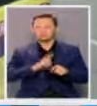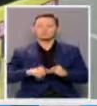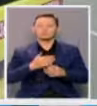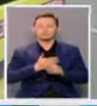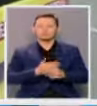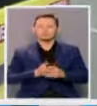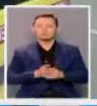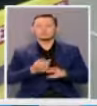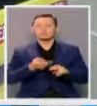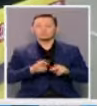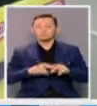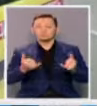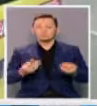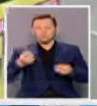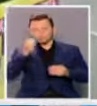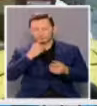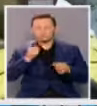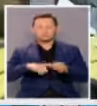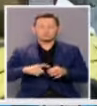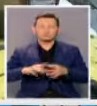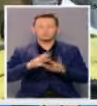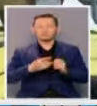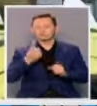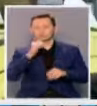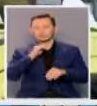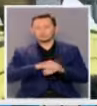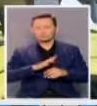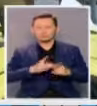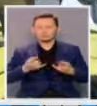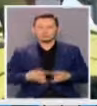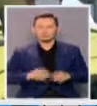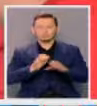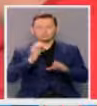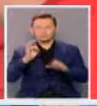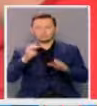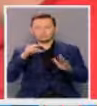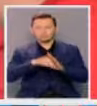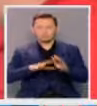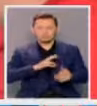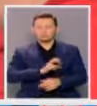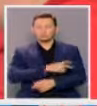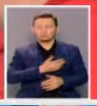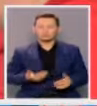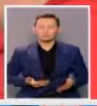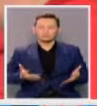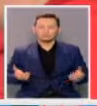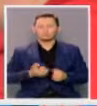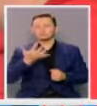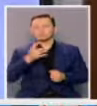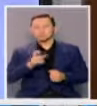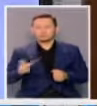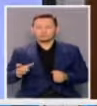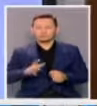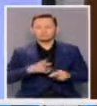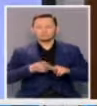помощь. Отметим, что в этом году был зарегистрирован один факт принятия родов в карете скорой помощи. Медики спасли жизни 5 пациентам.